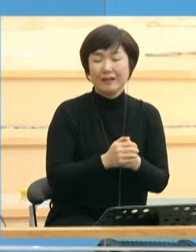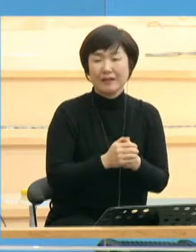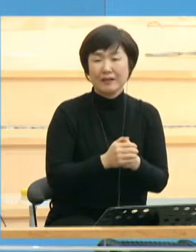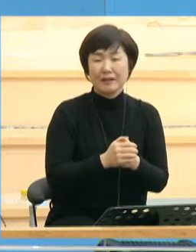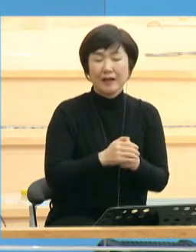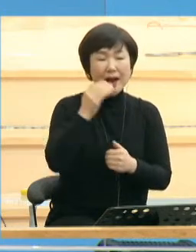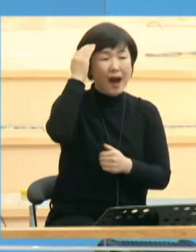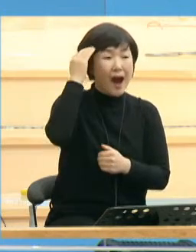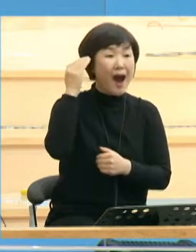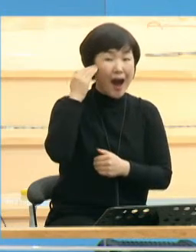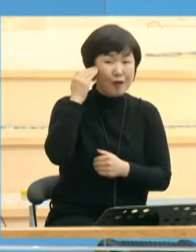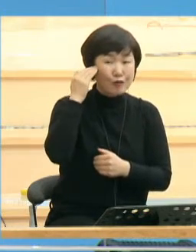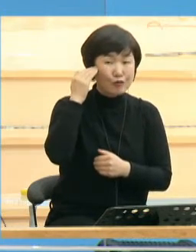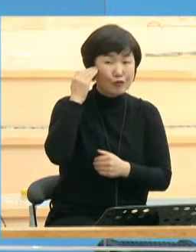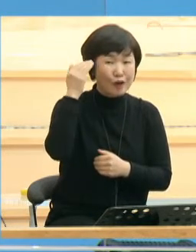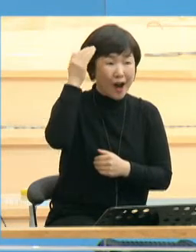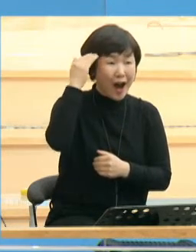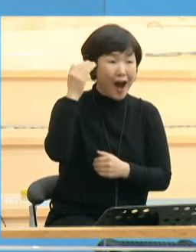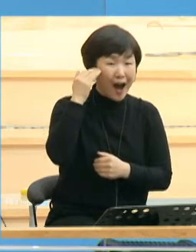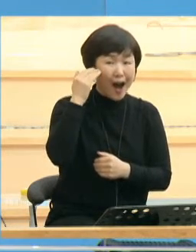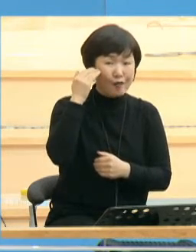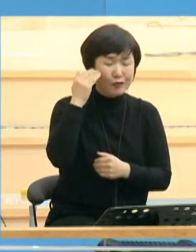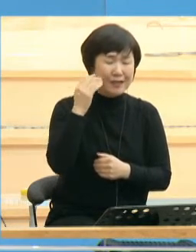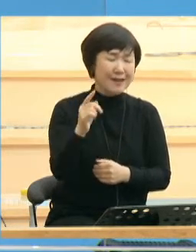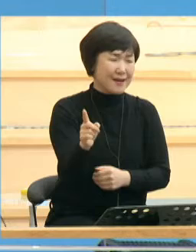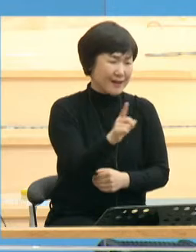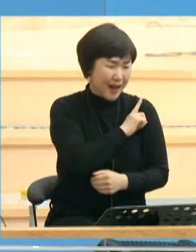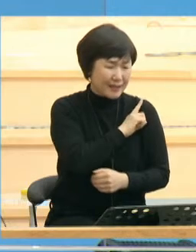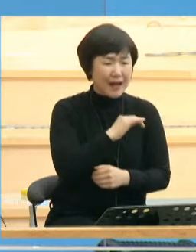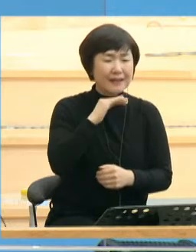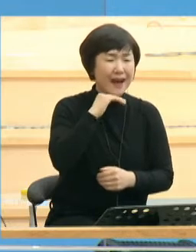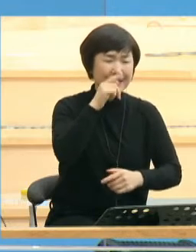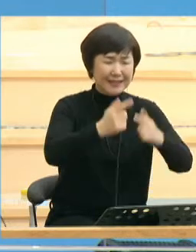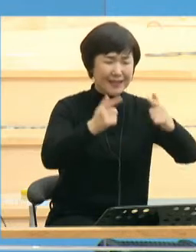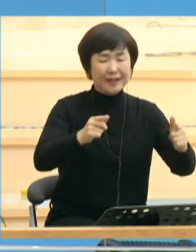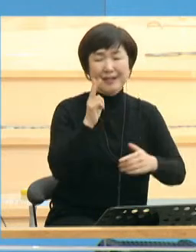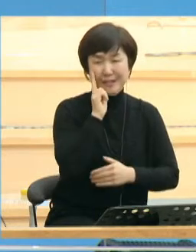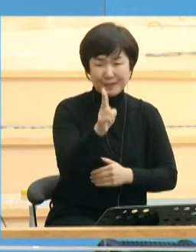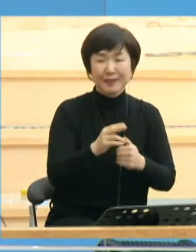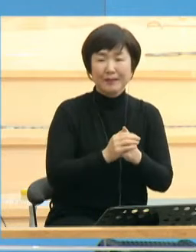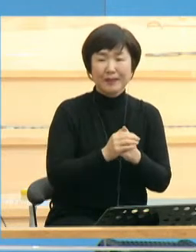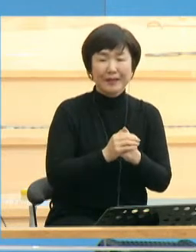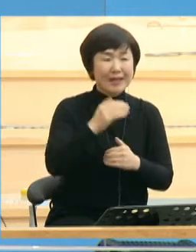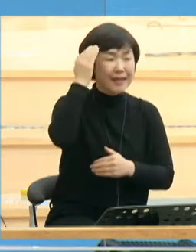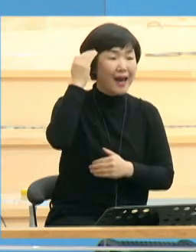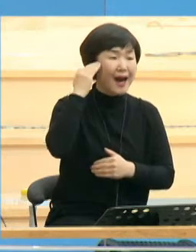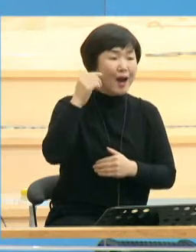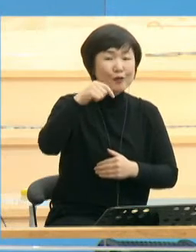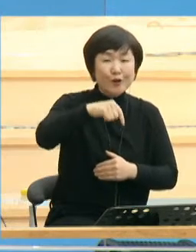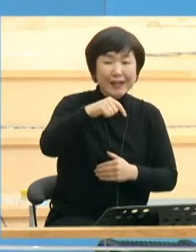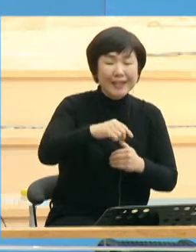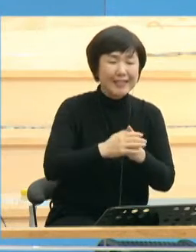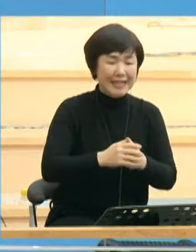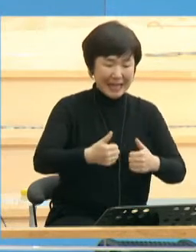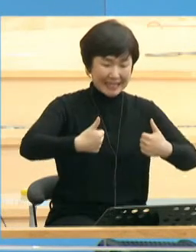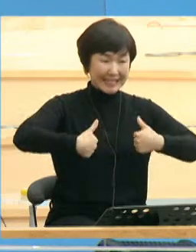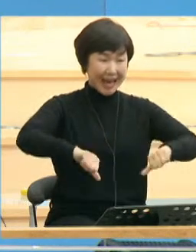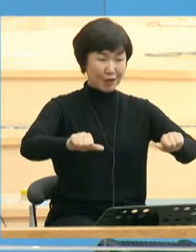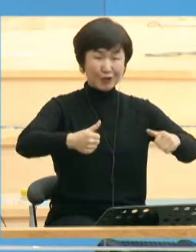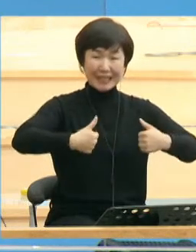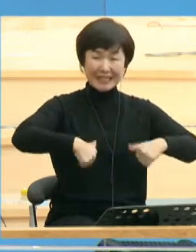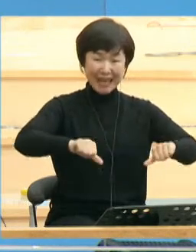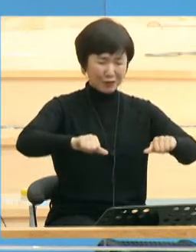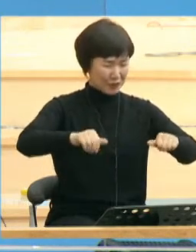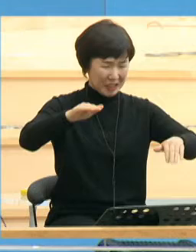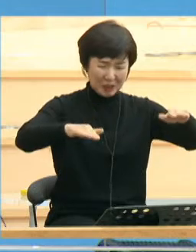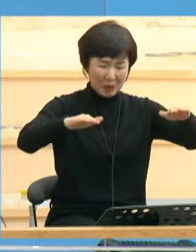우리나라만큼 세대별로 어떤 같이 간의 격차가 심한 나라가 없죠 주게 쓰면 대한민국 에서는 쌍둥이도 3대 차를 느낀다 그렇게